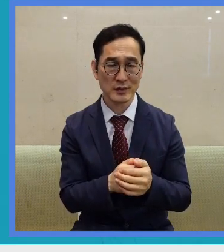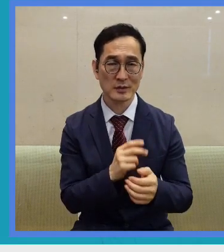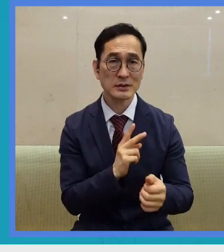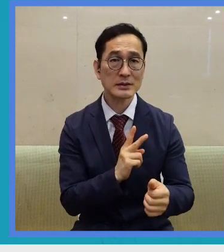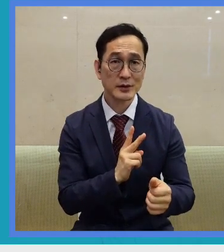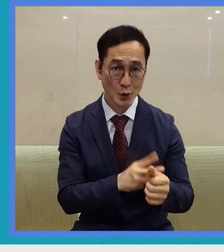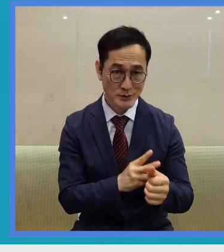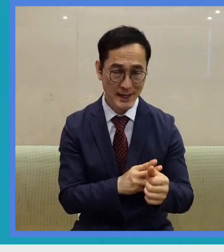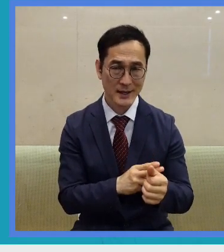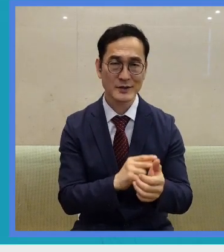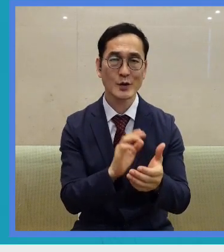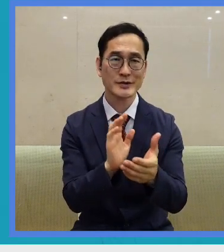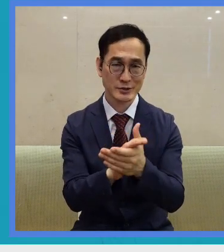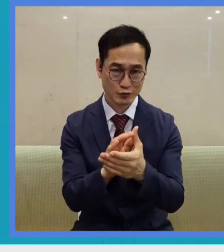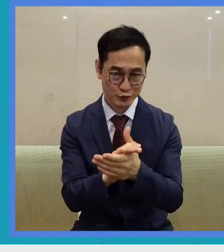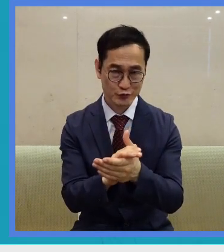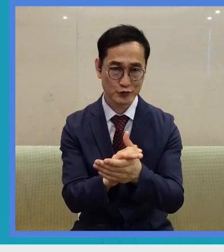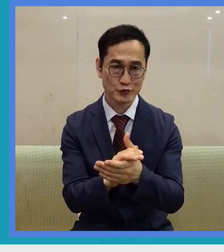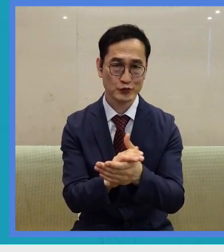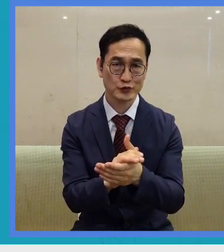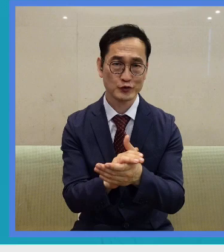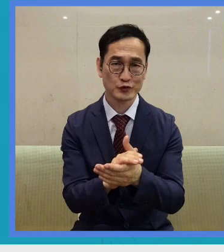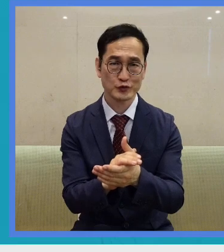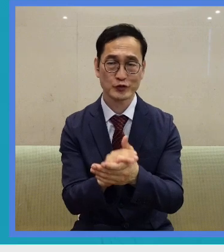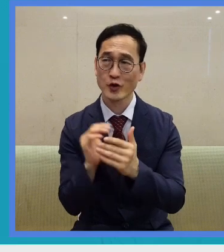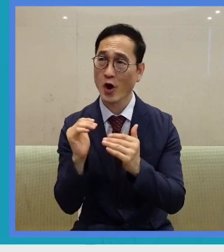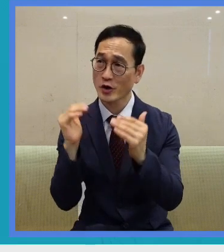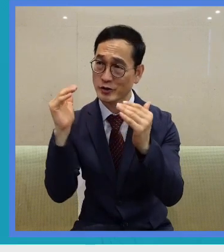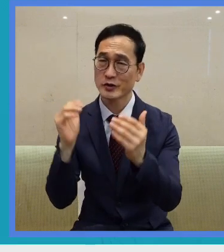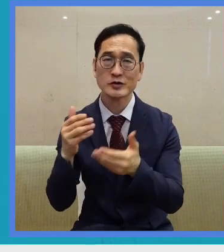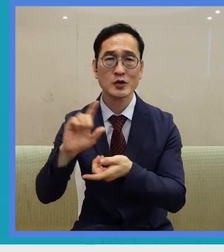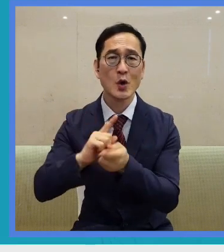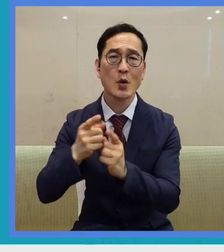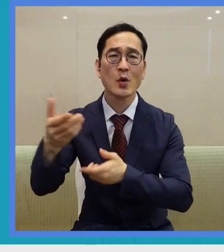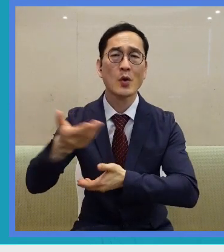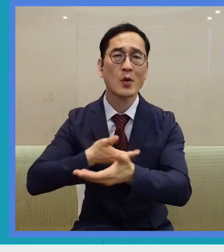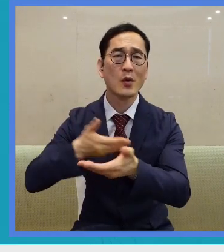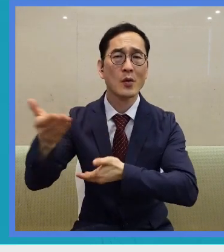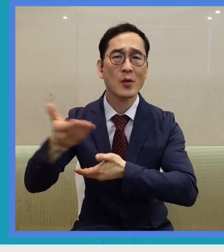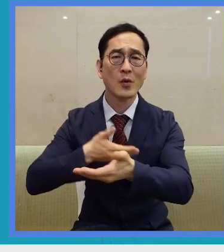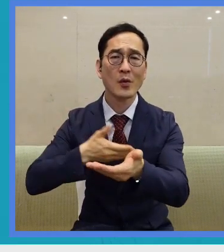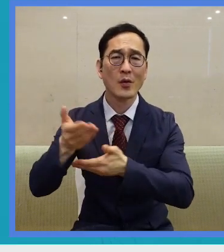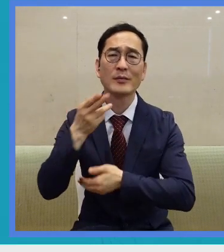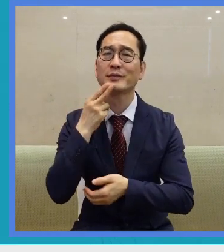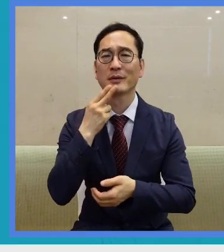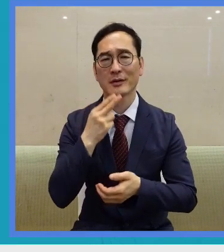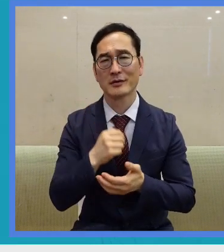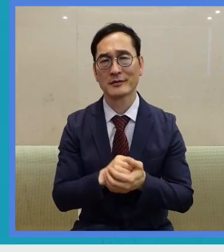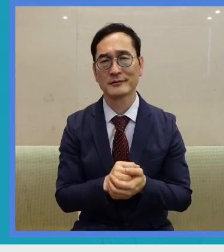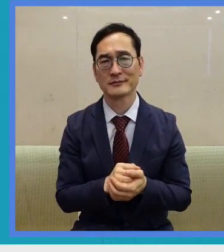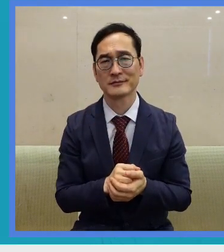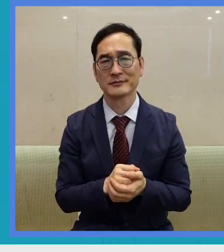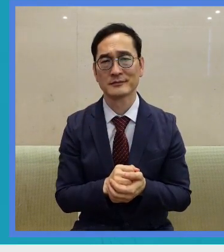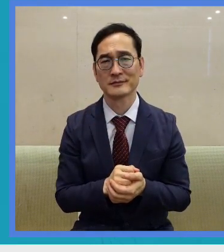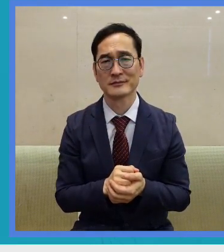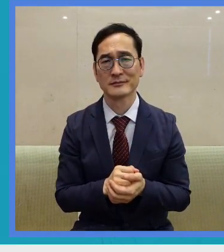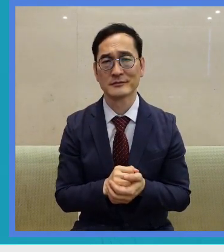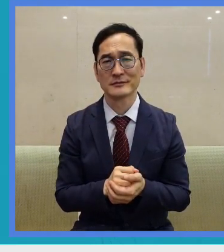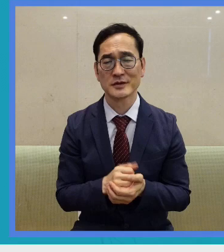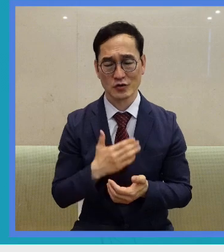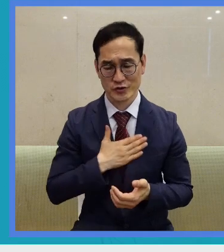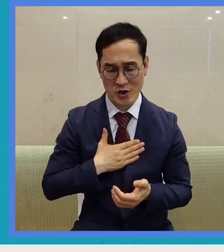혹은 친구 혹은 아니면 다른 성인들에 대한 상호작용이 굉장히 줄어들기 때문에 이것에 대한 이제 발달에